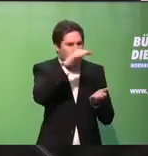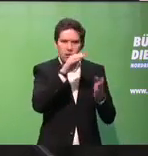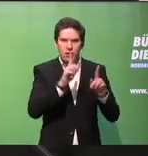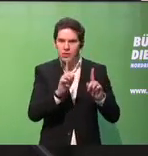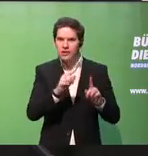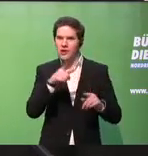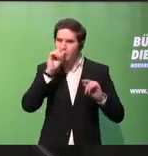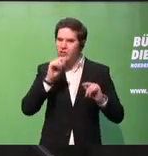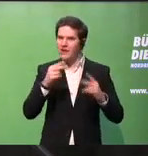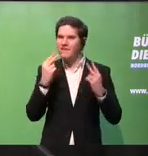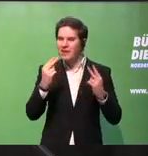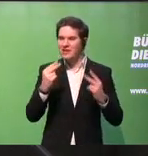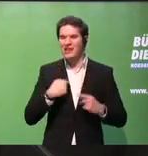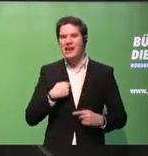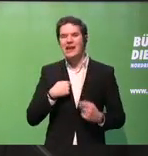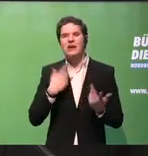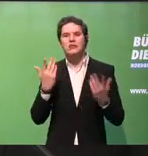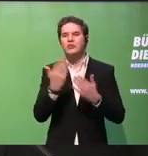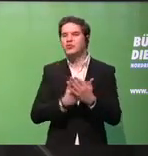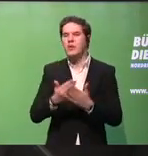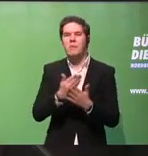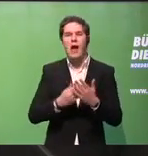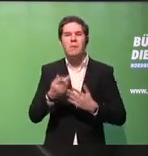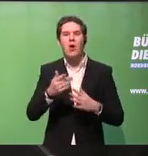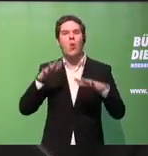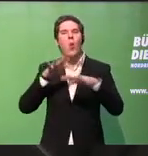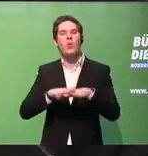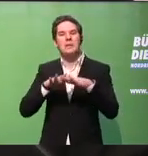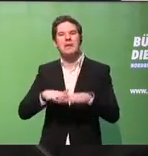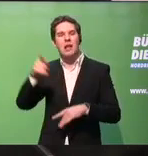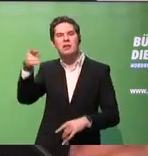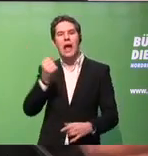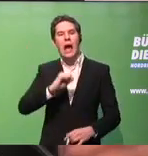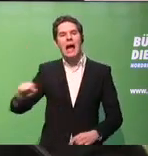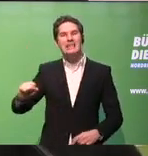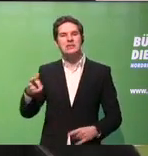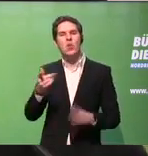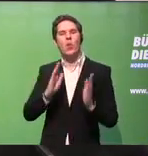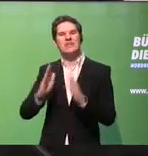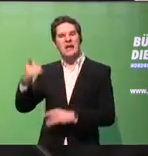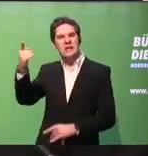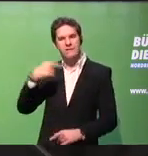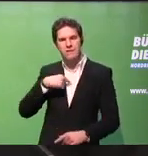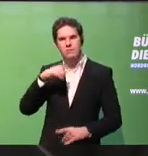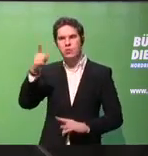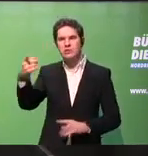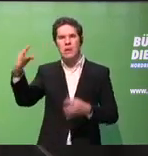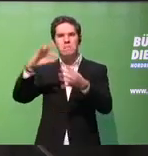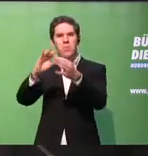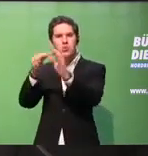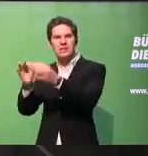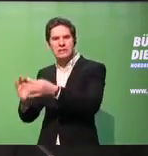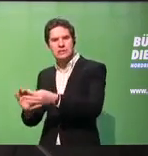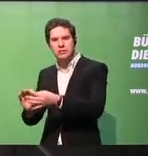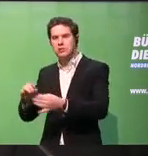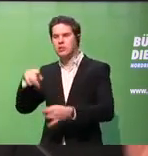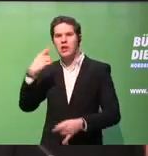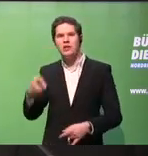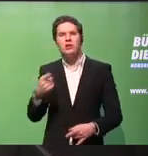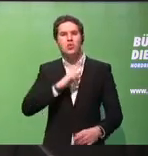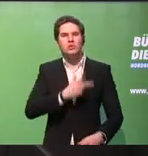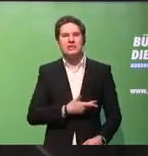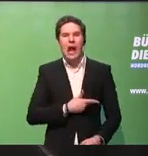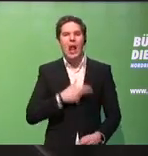mit Rechtskonservativen aus Großbritannien gegen die Bundesregierung macht und manchmal mit Leuten von der FDP gegen die